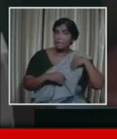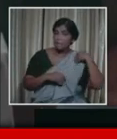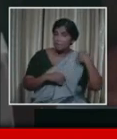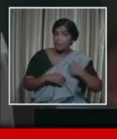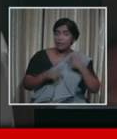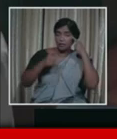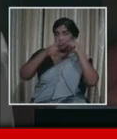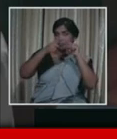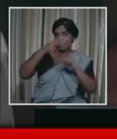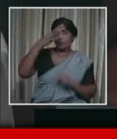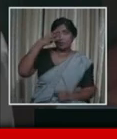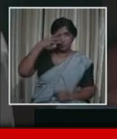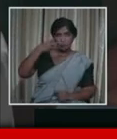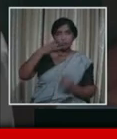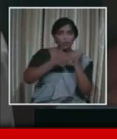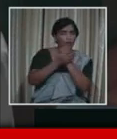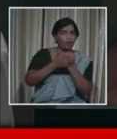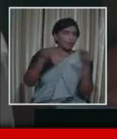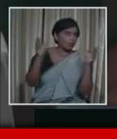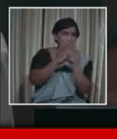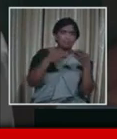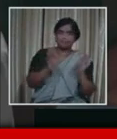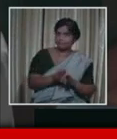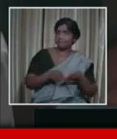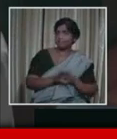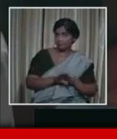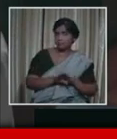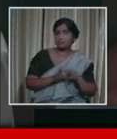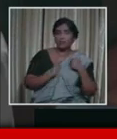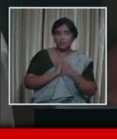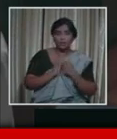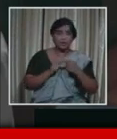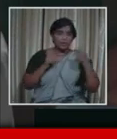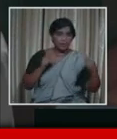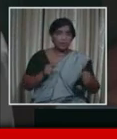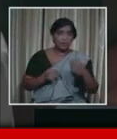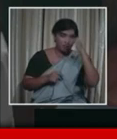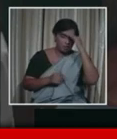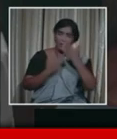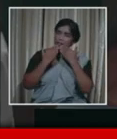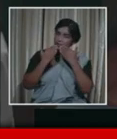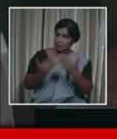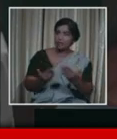ආකාර තුනක් තියෙනවා. ඒ සියල්ල වැහිලා මම ගරු විපක්ෂ නායකතුමාට ස්තුතිවන්ත වෙනවා.